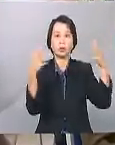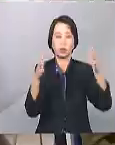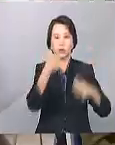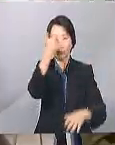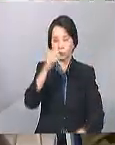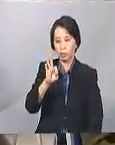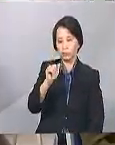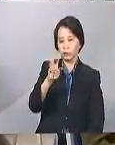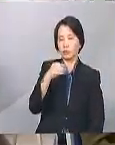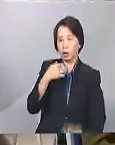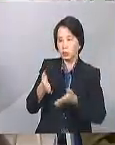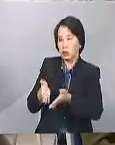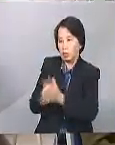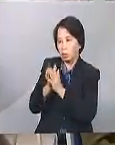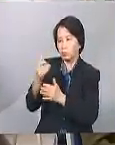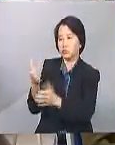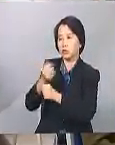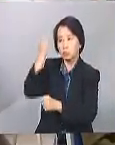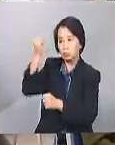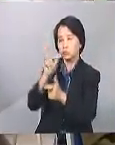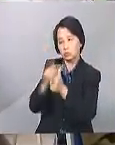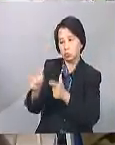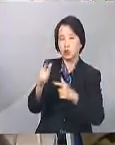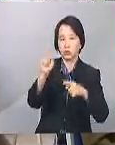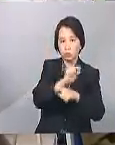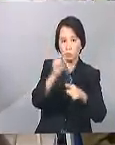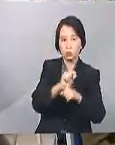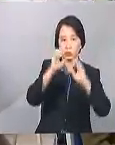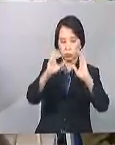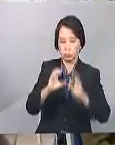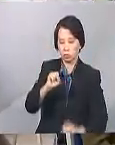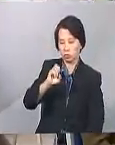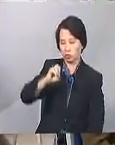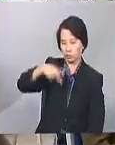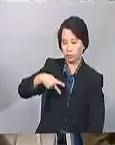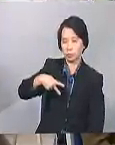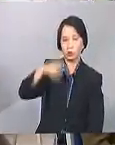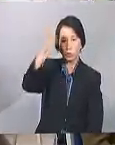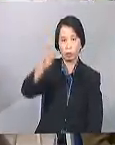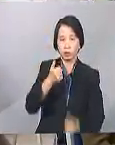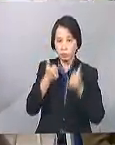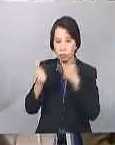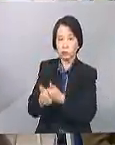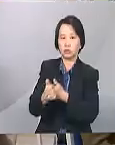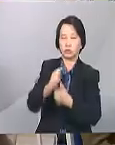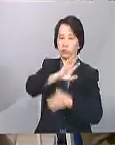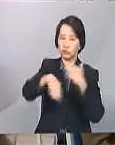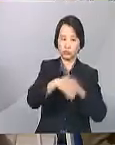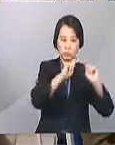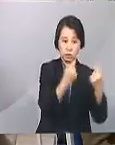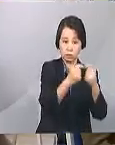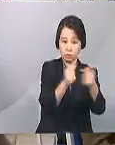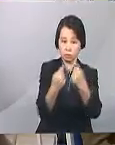ada menghantar permohonan rasmi untuk mendapatkan pandangan dan kelulusan menggunakan prosedur operasi standard yang akan dipatuhi ke semua pasukan